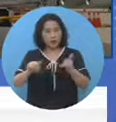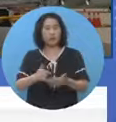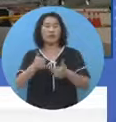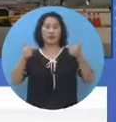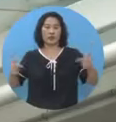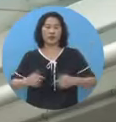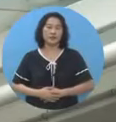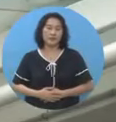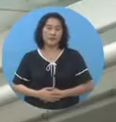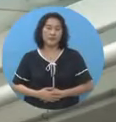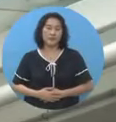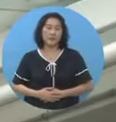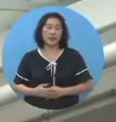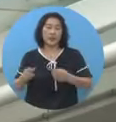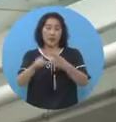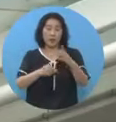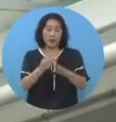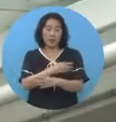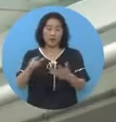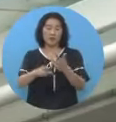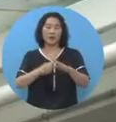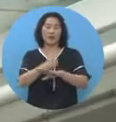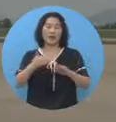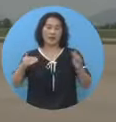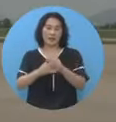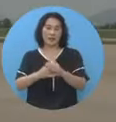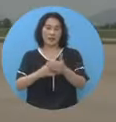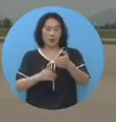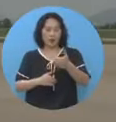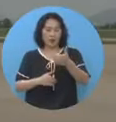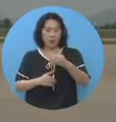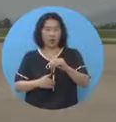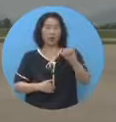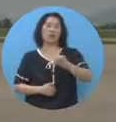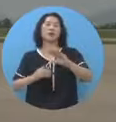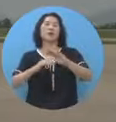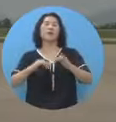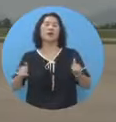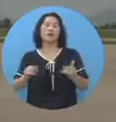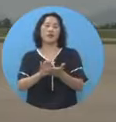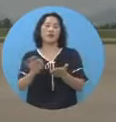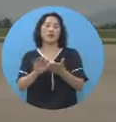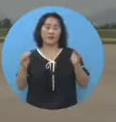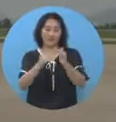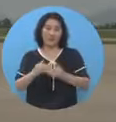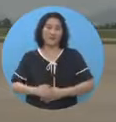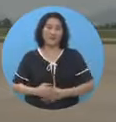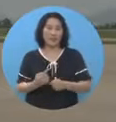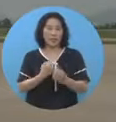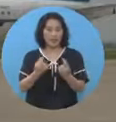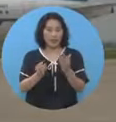있습니다. 무안공항에 따르면 지난 1월부터 지난달 말까지 55만 5천여 명이 이용한 것으로